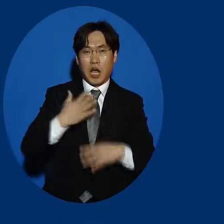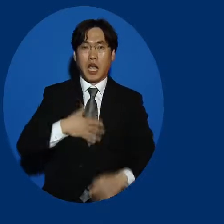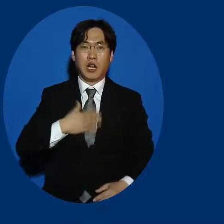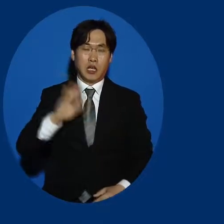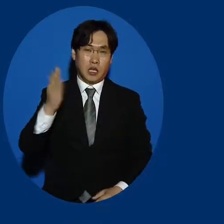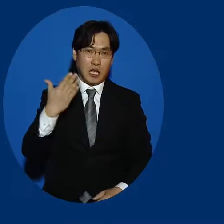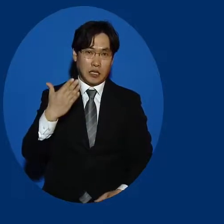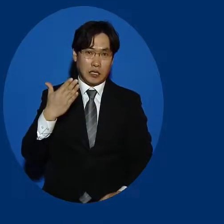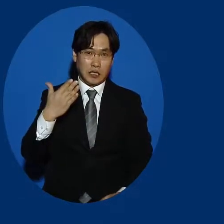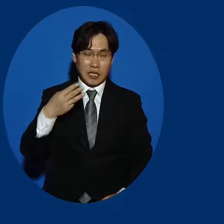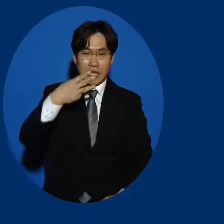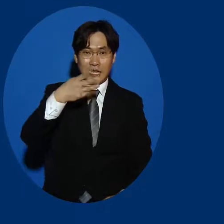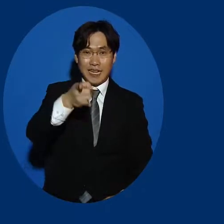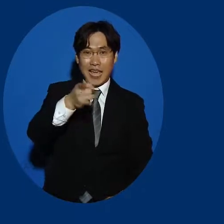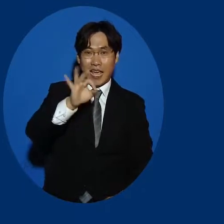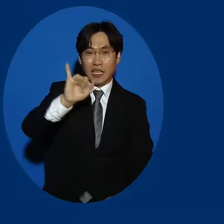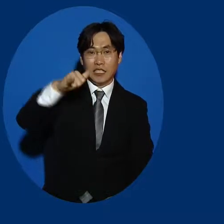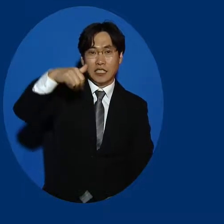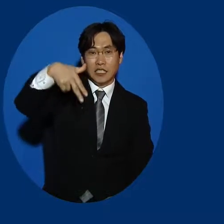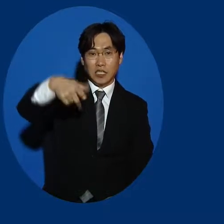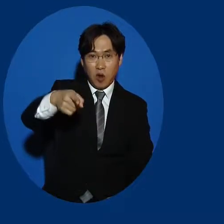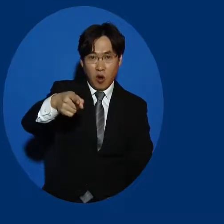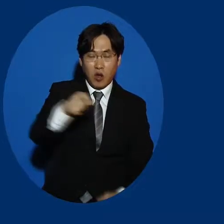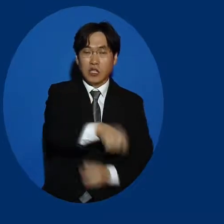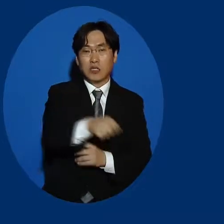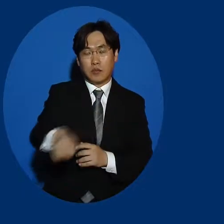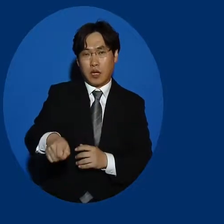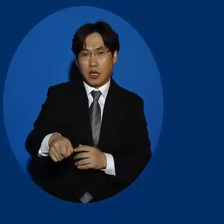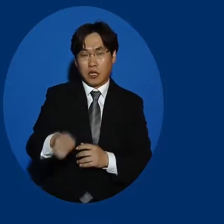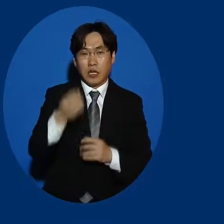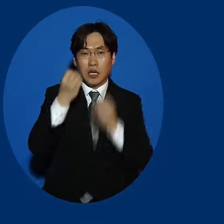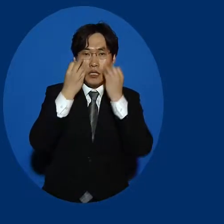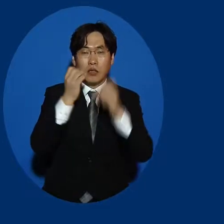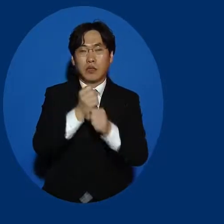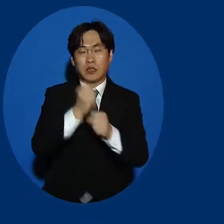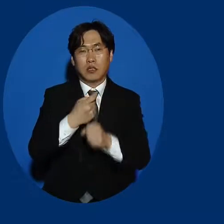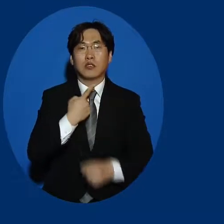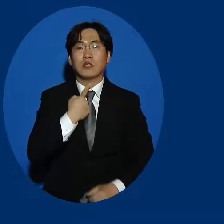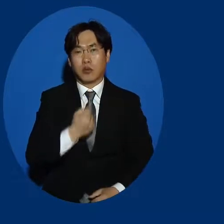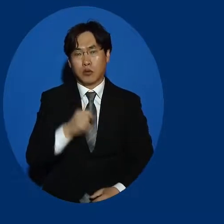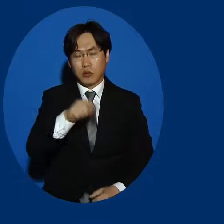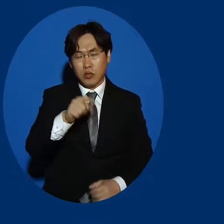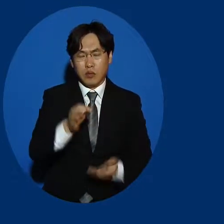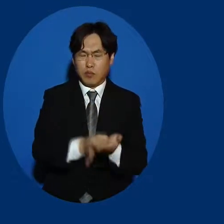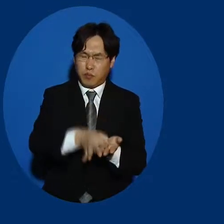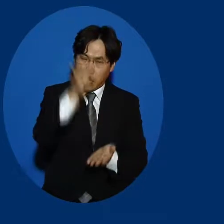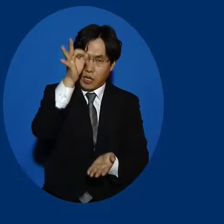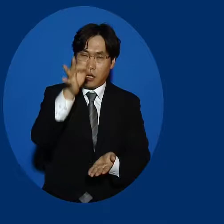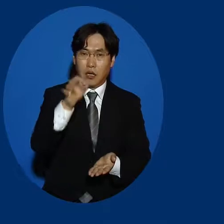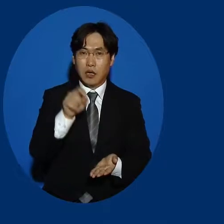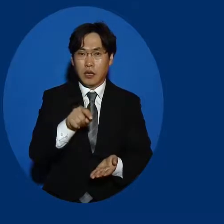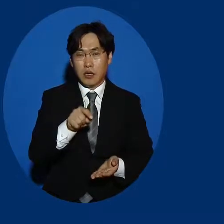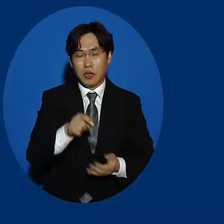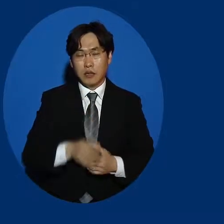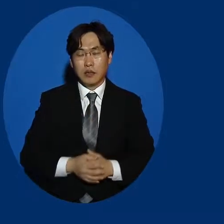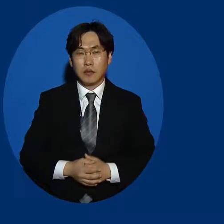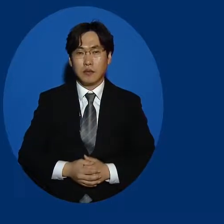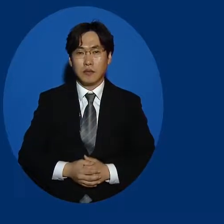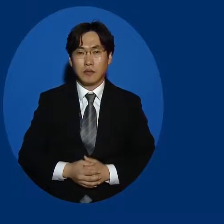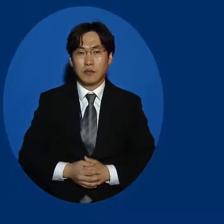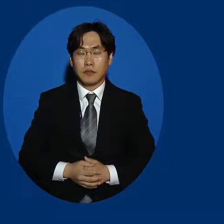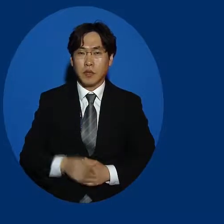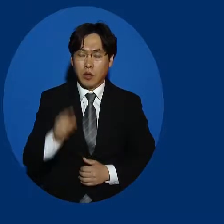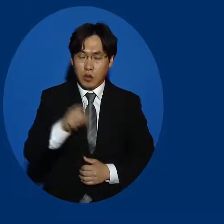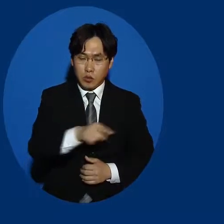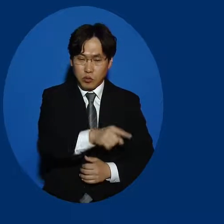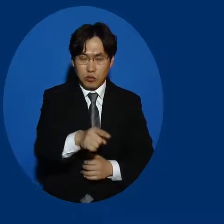레이저 지팡이가 고안된 적이 있었는데 가격이 비싸기도 하고요. 이게